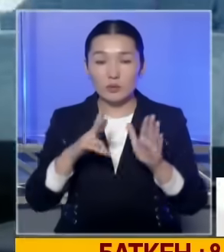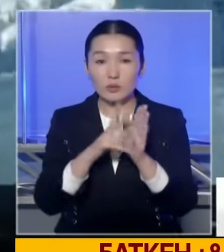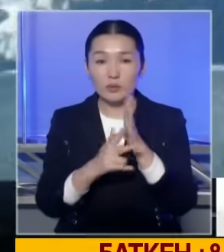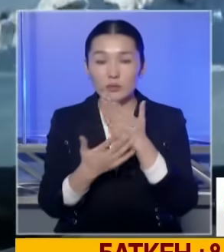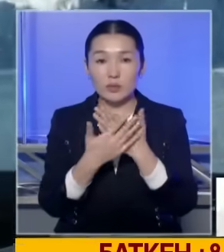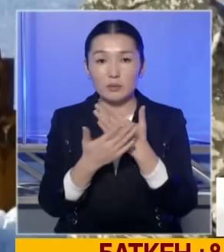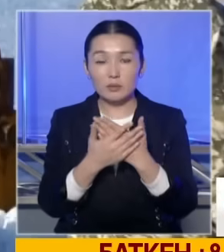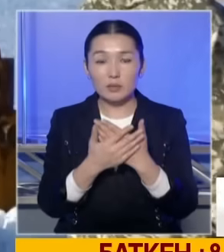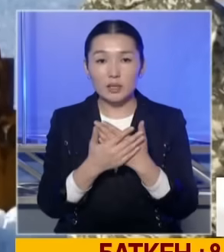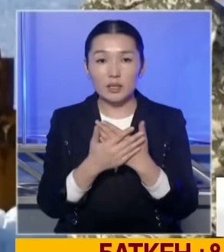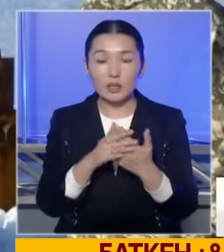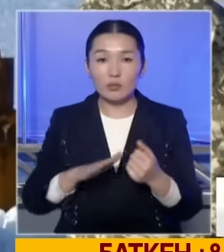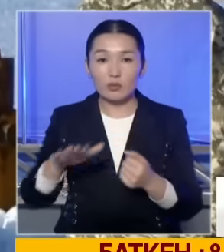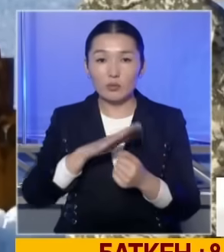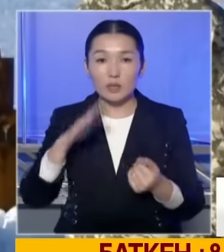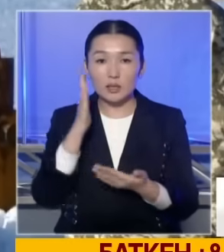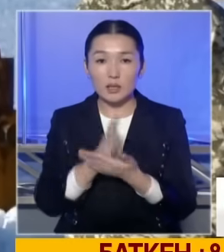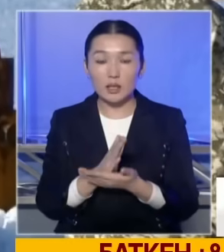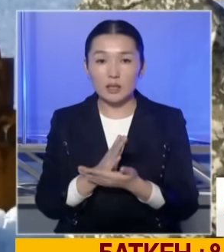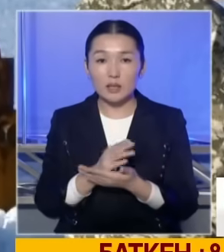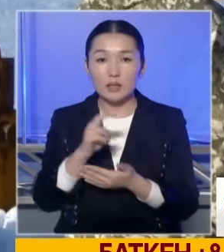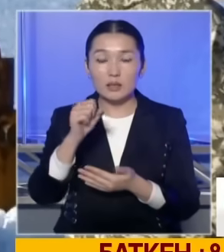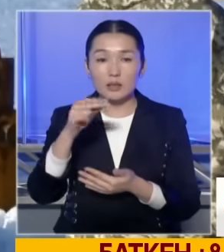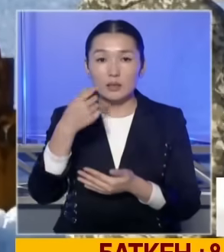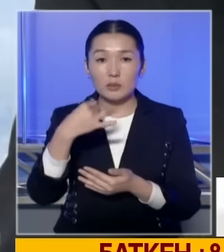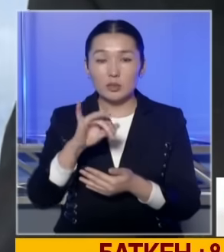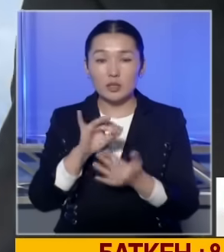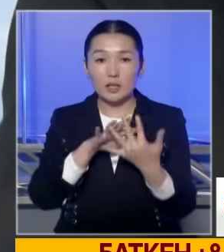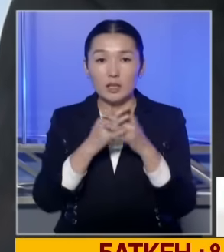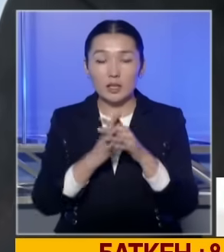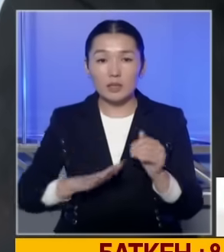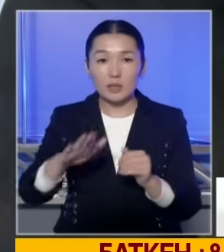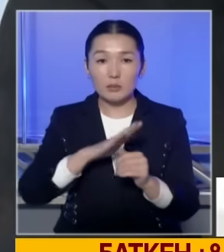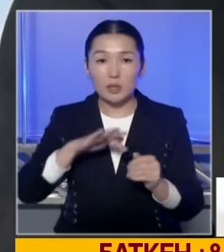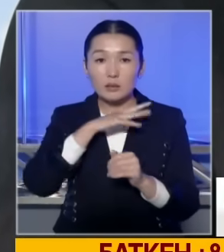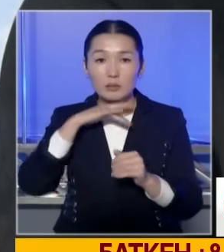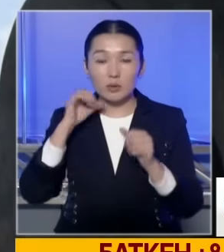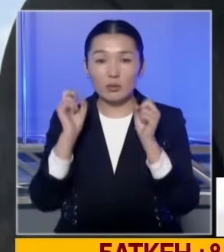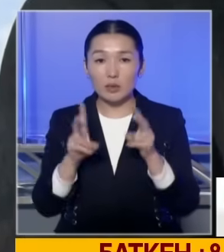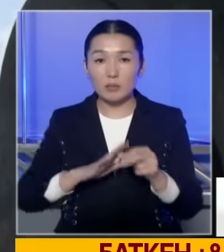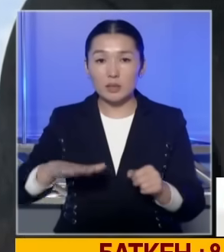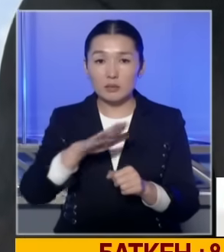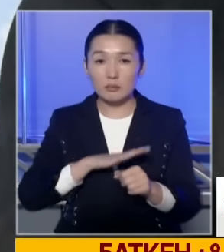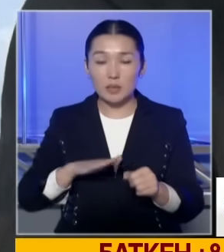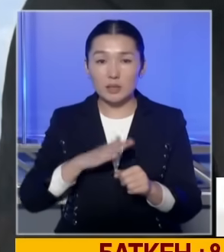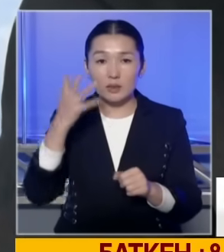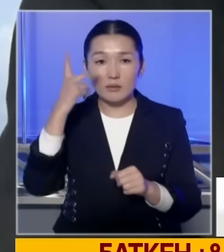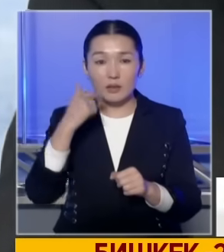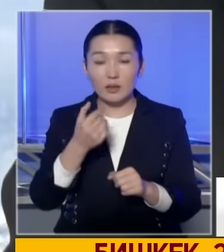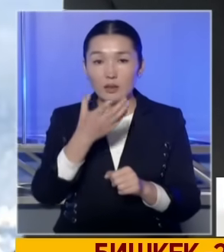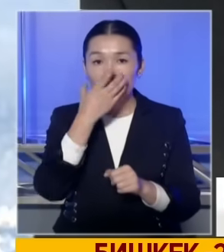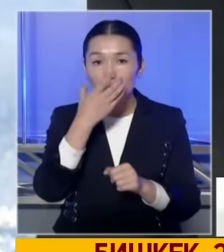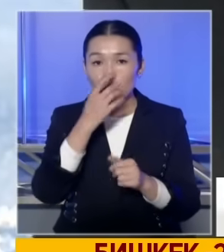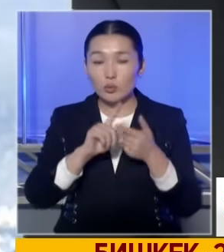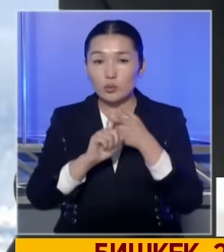келдигинде 30 участок бар. Басымдуусу Капчыгай айыл аймагына таандык. Мына күн кичинде тийгенине байланыштуу